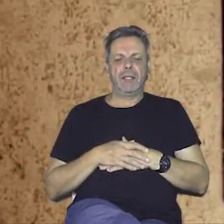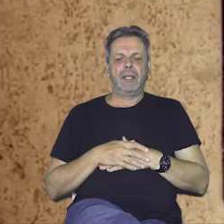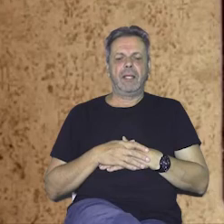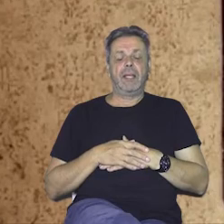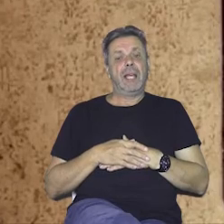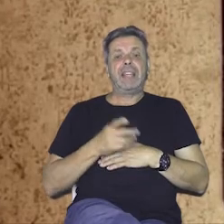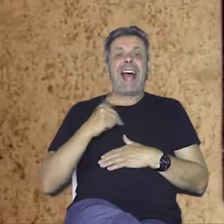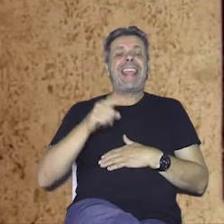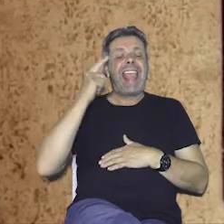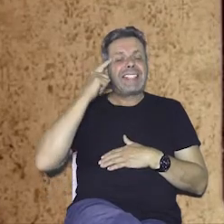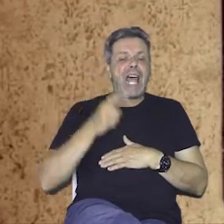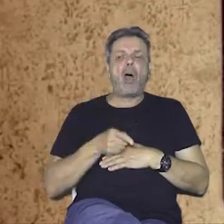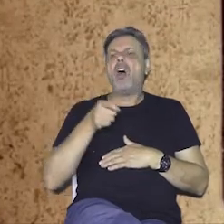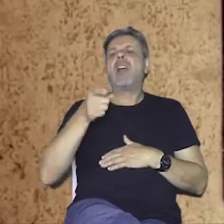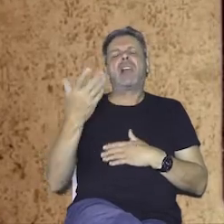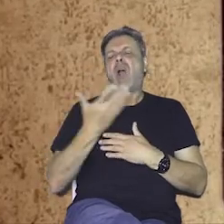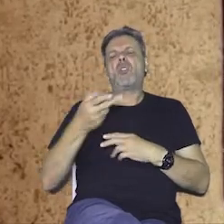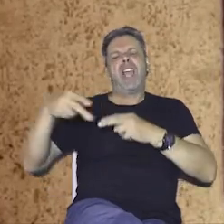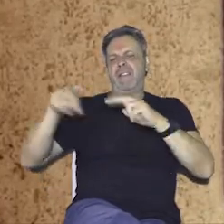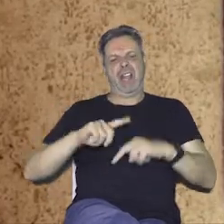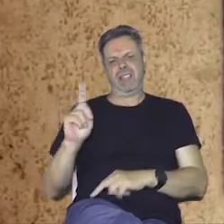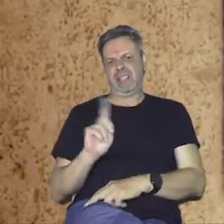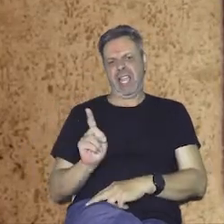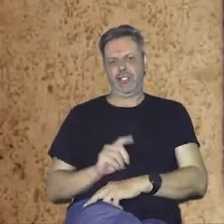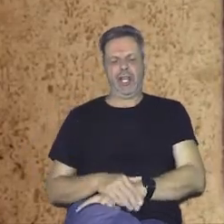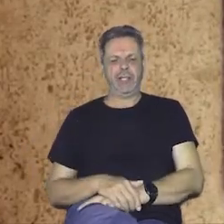da li je znao da se vratit neće.